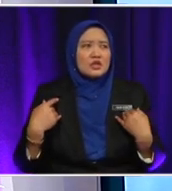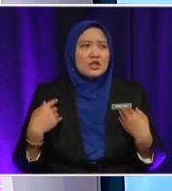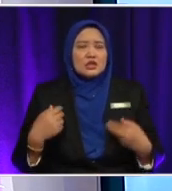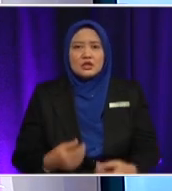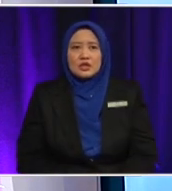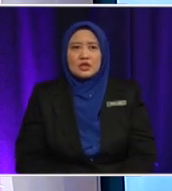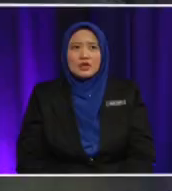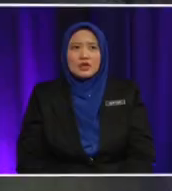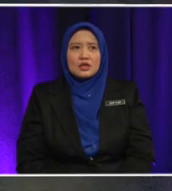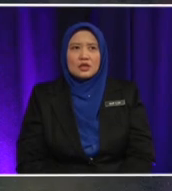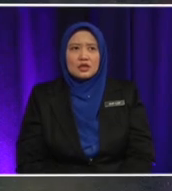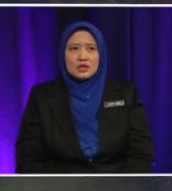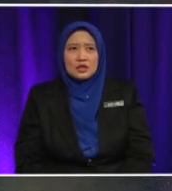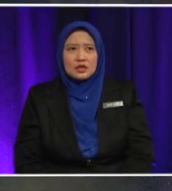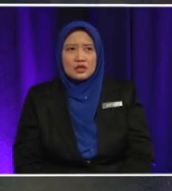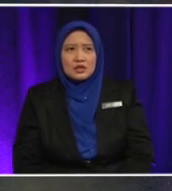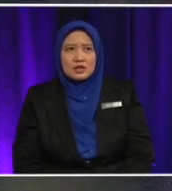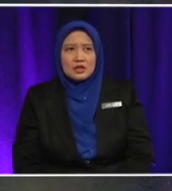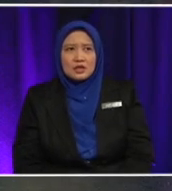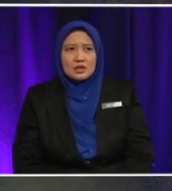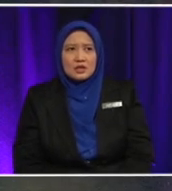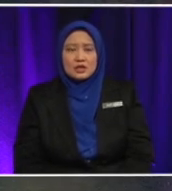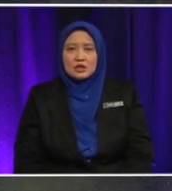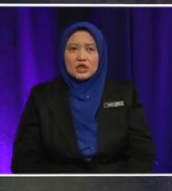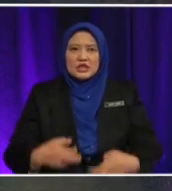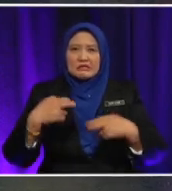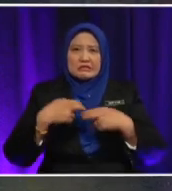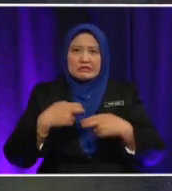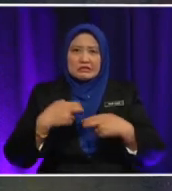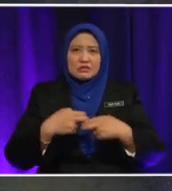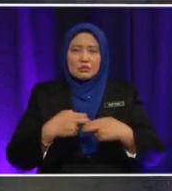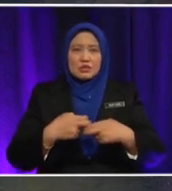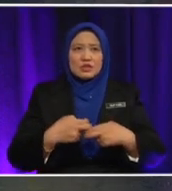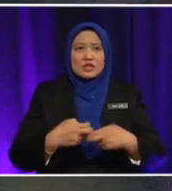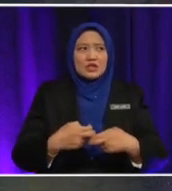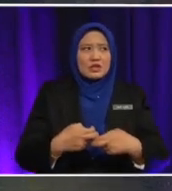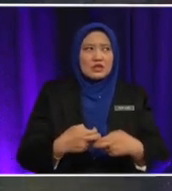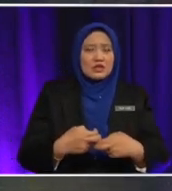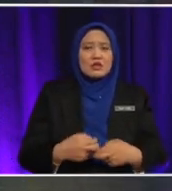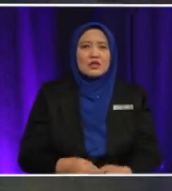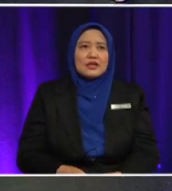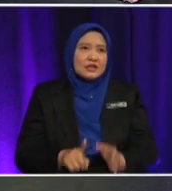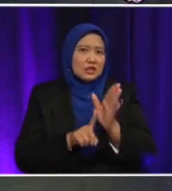resiko sekali lagi berisiko tinggi untuk sumber alam